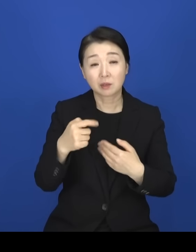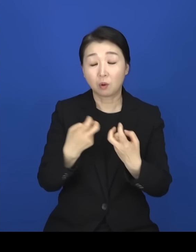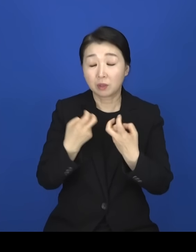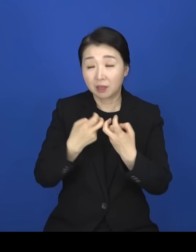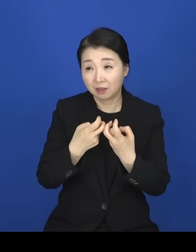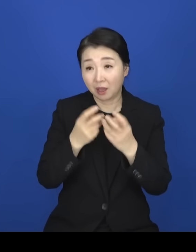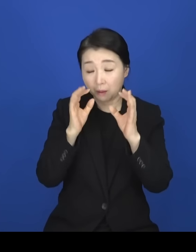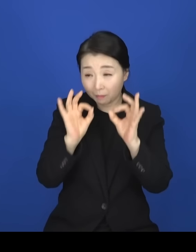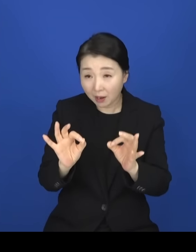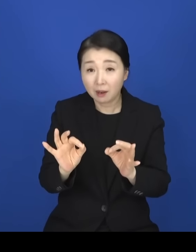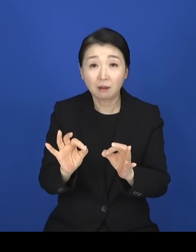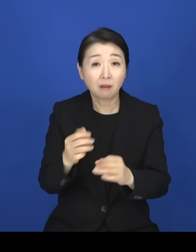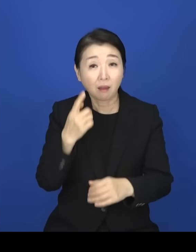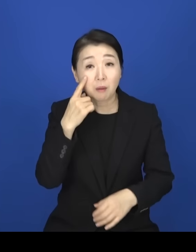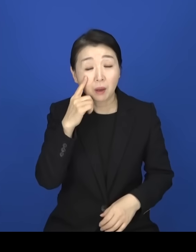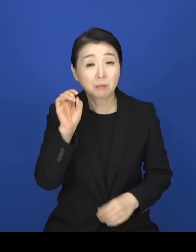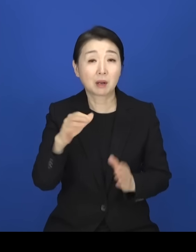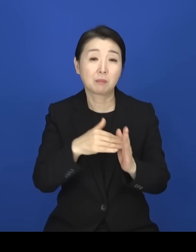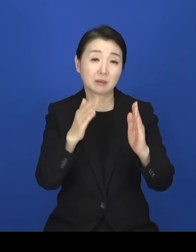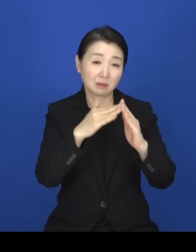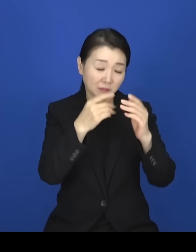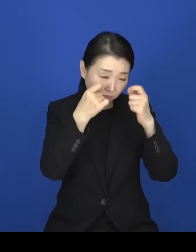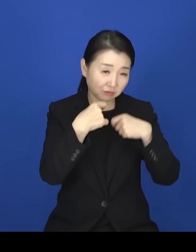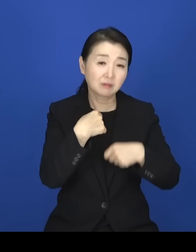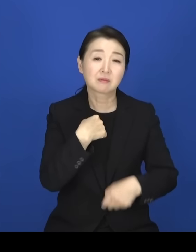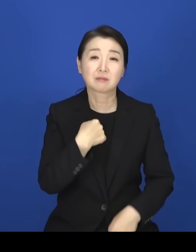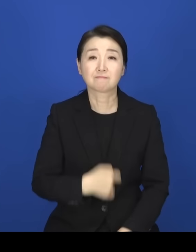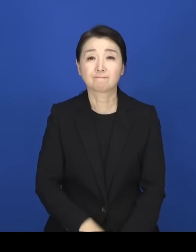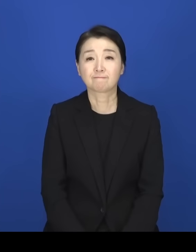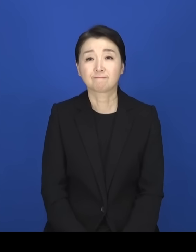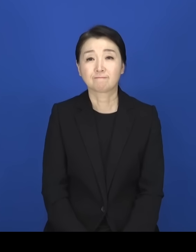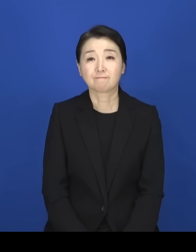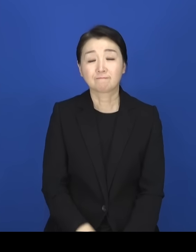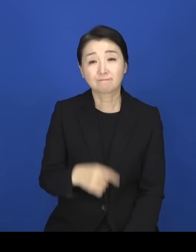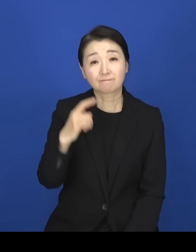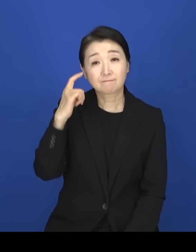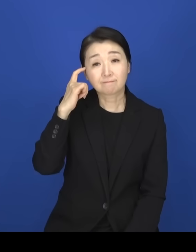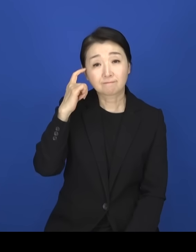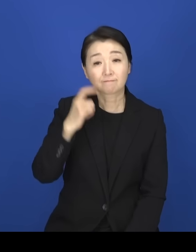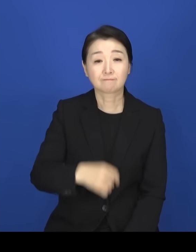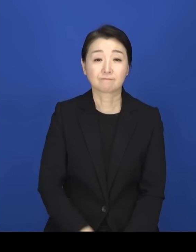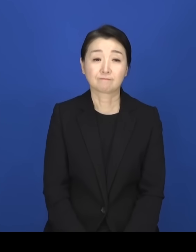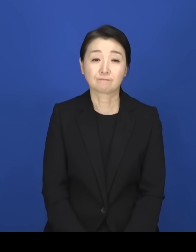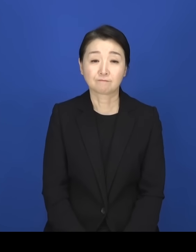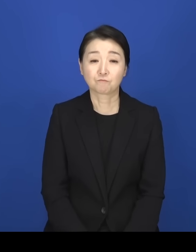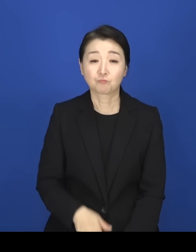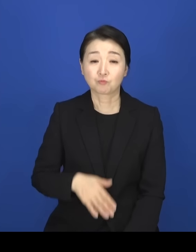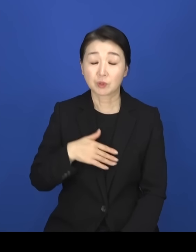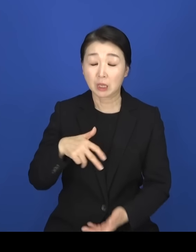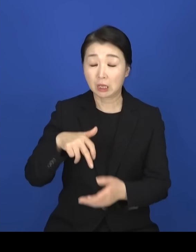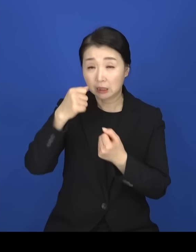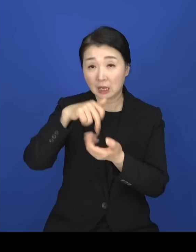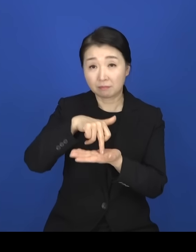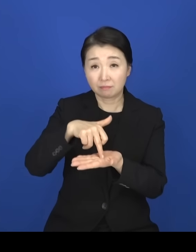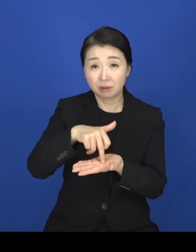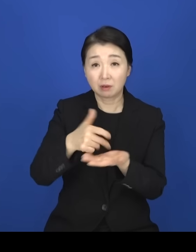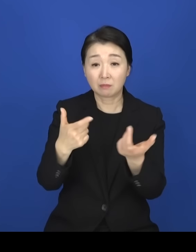한번 지켜봐라 이렇게 얘기하고 집에 가서는 이제 운 거예요. 왜냐면은 내가 다리를